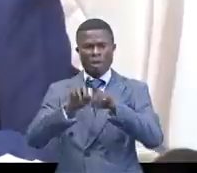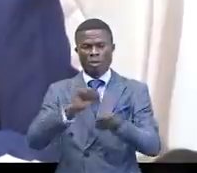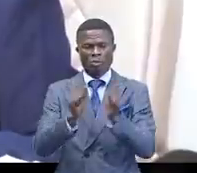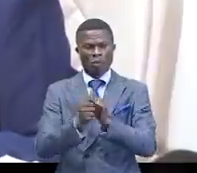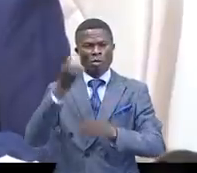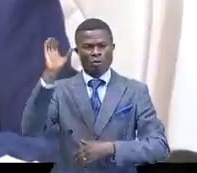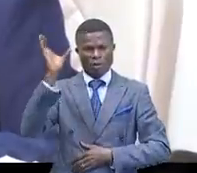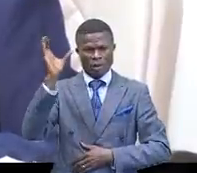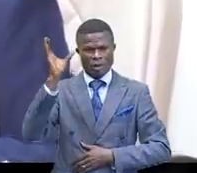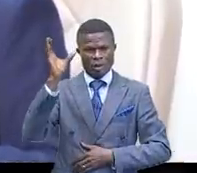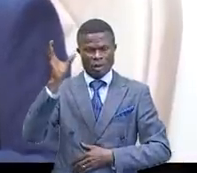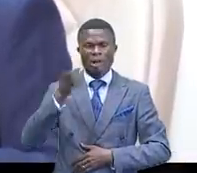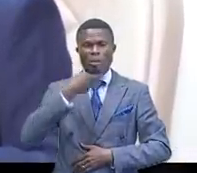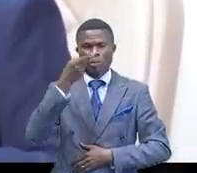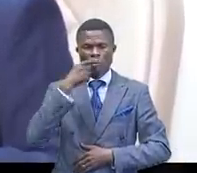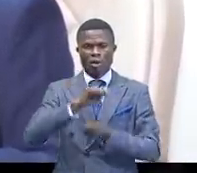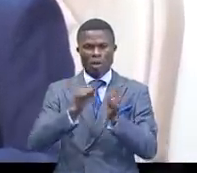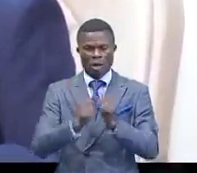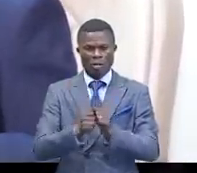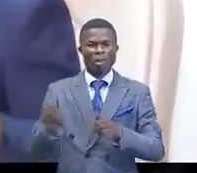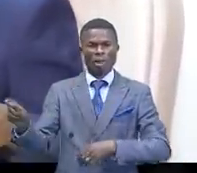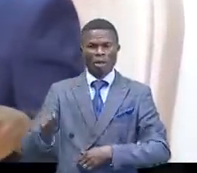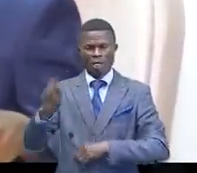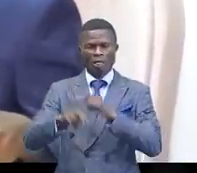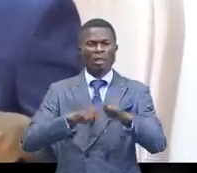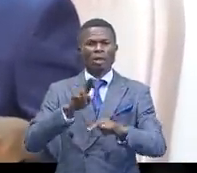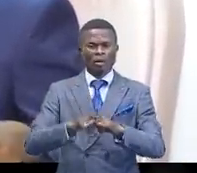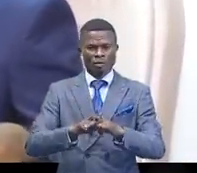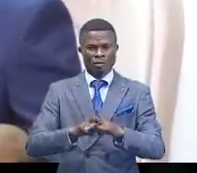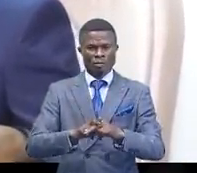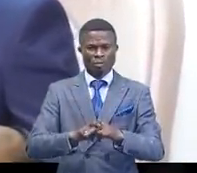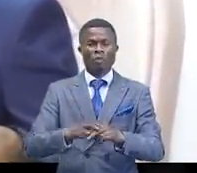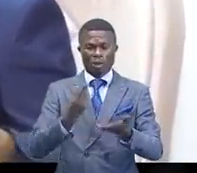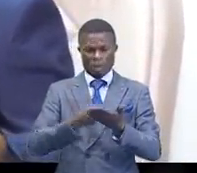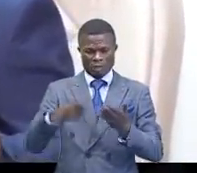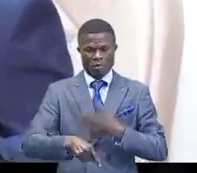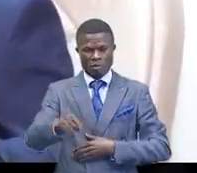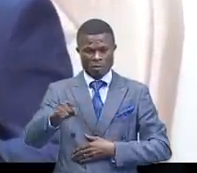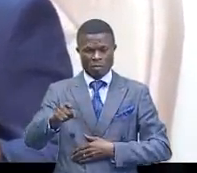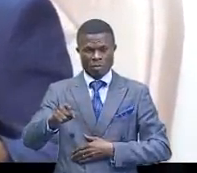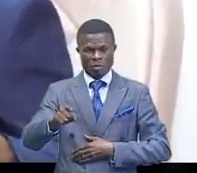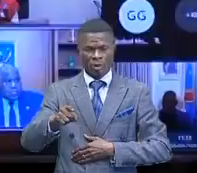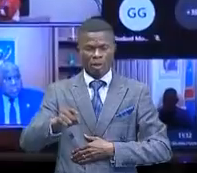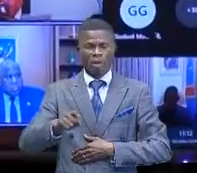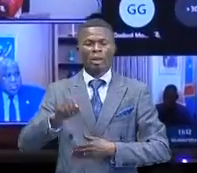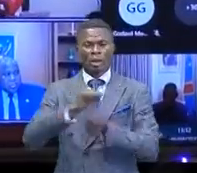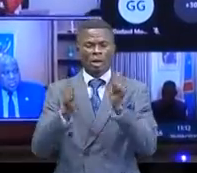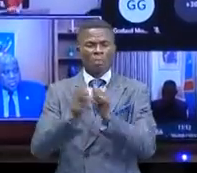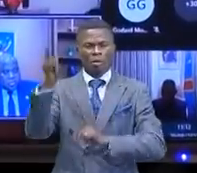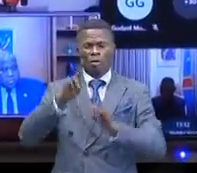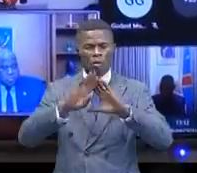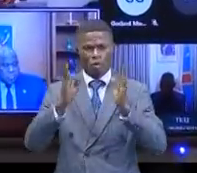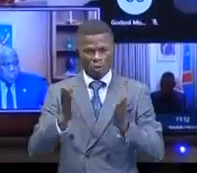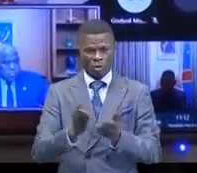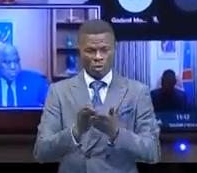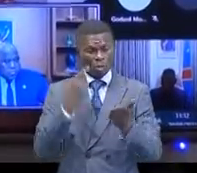affaires coutumières, a brossé l'état du territoire national. Durant cette semaine, l'état d'esprit de la population